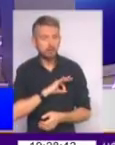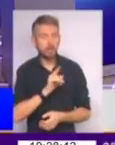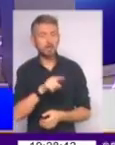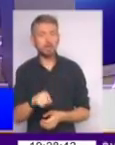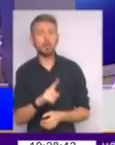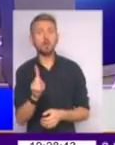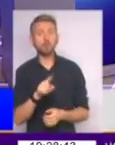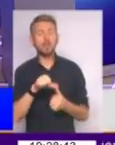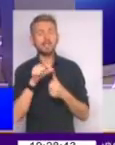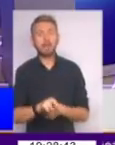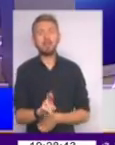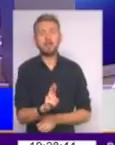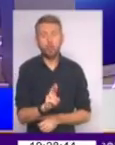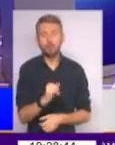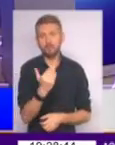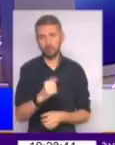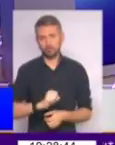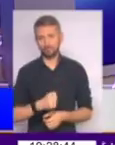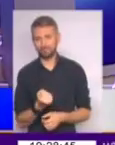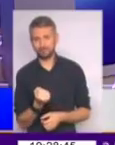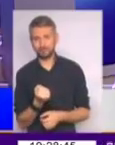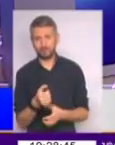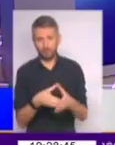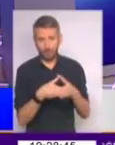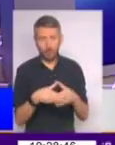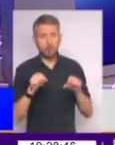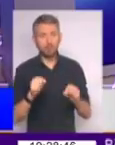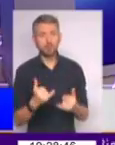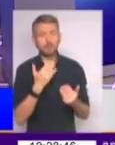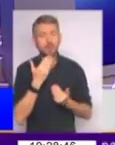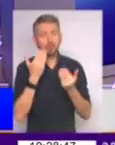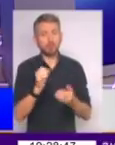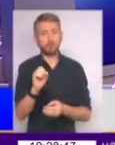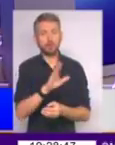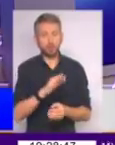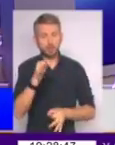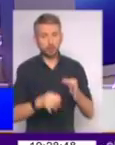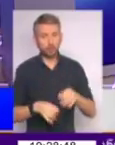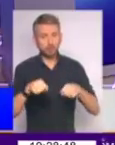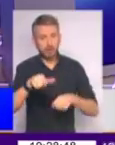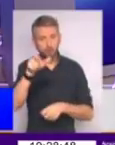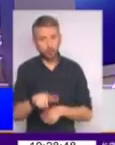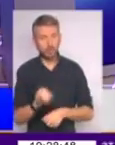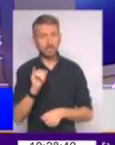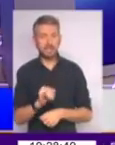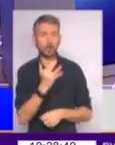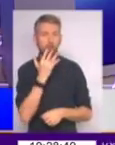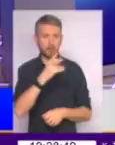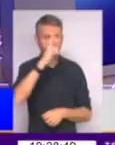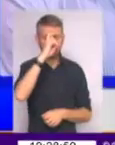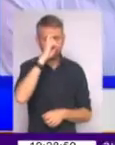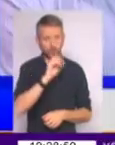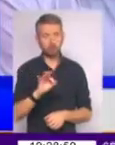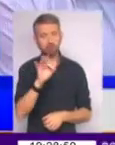що саме Янукович і братія тепер може звертатися в Європейський суд з прав людини і в іноземні держави